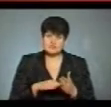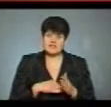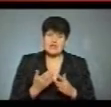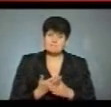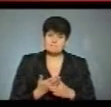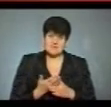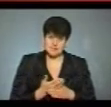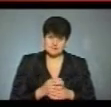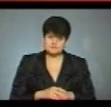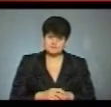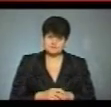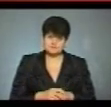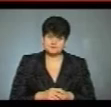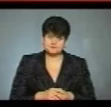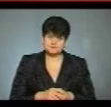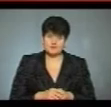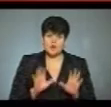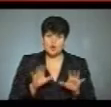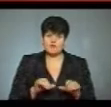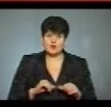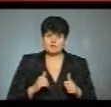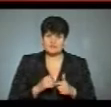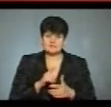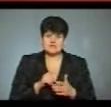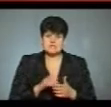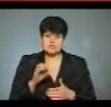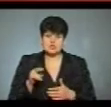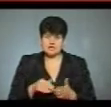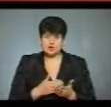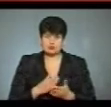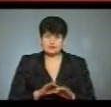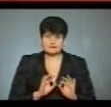Так? Власне, голова комітету з питань соціальної політики прокоментувала.